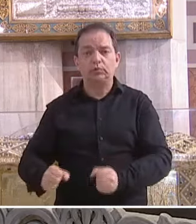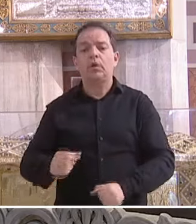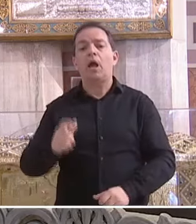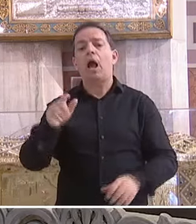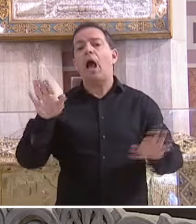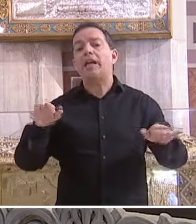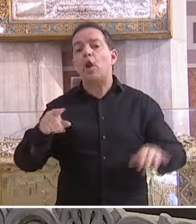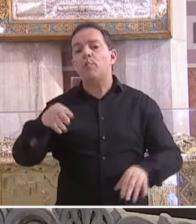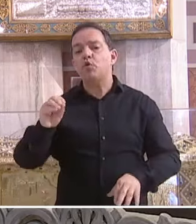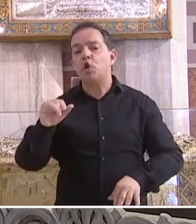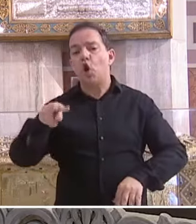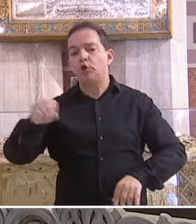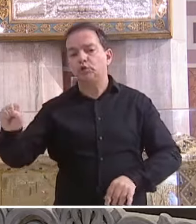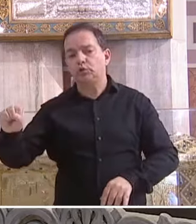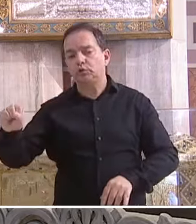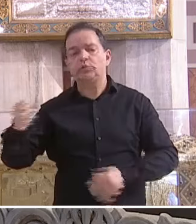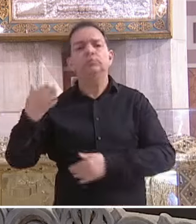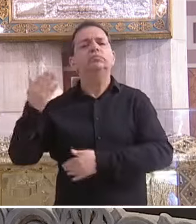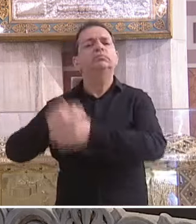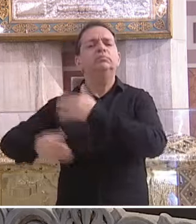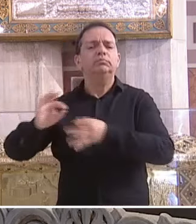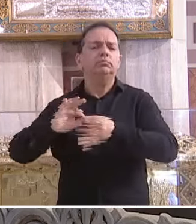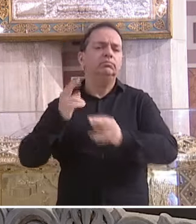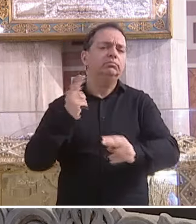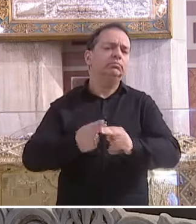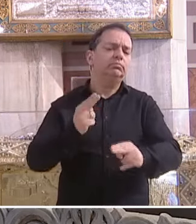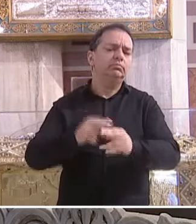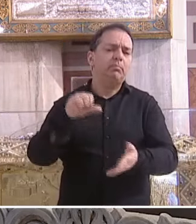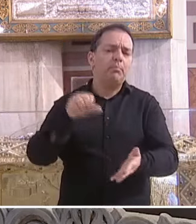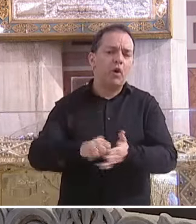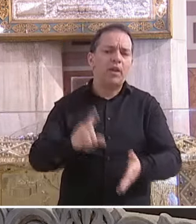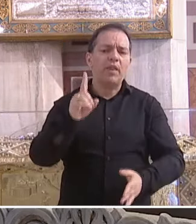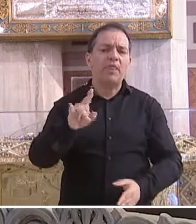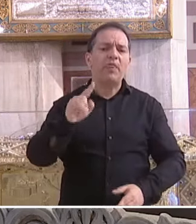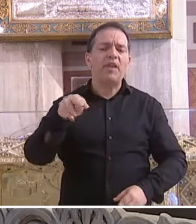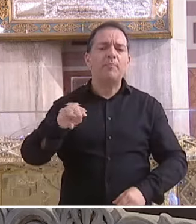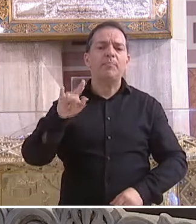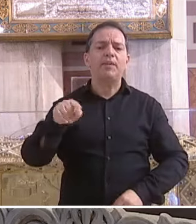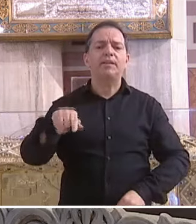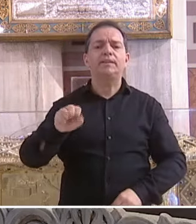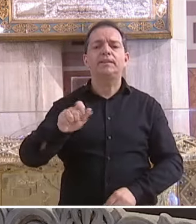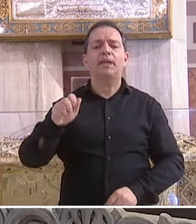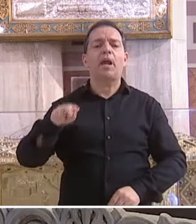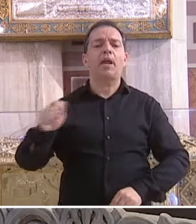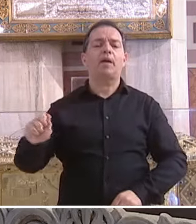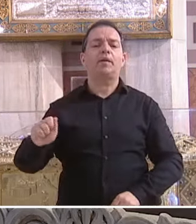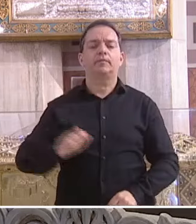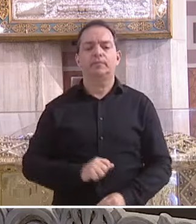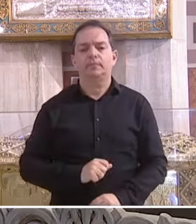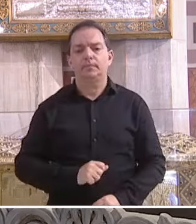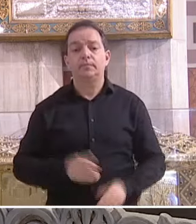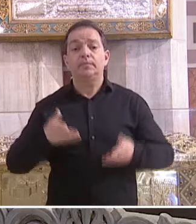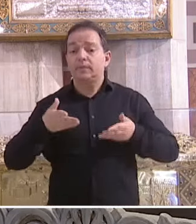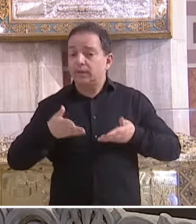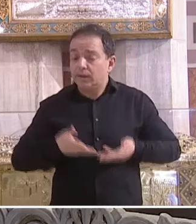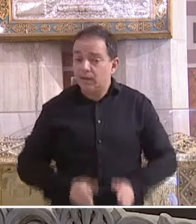κατήγετο από την ηρωική και ιστορική Δημητσάνα. Γεννήθηκε περί το